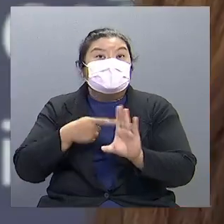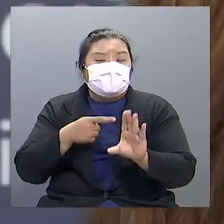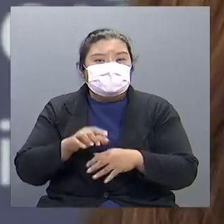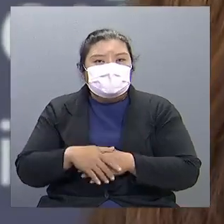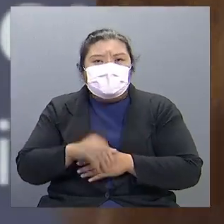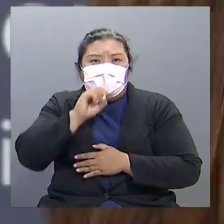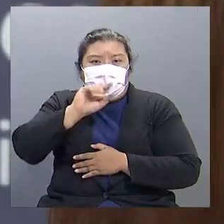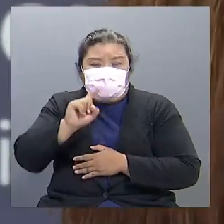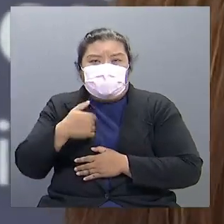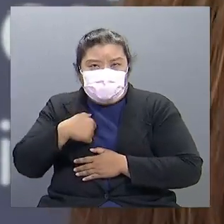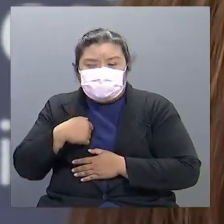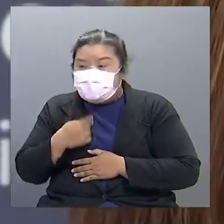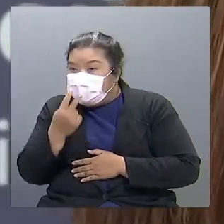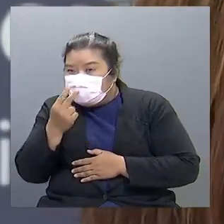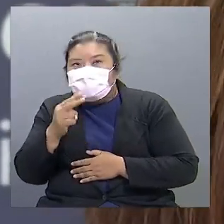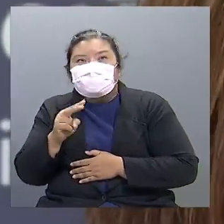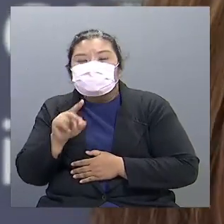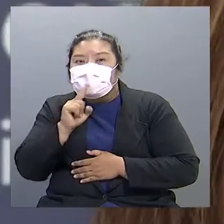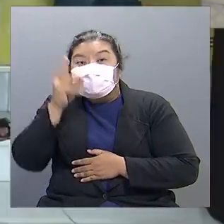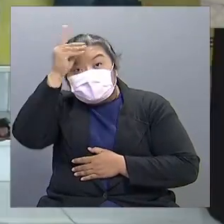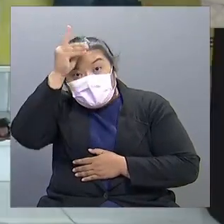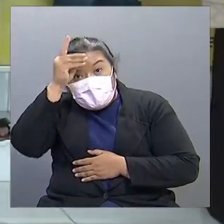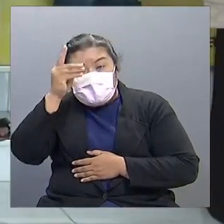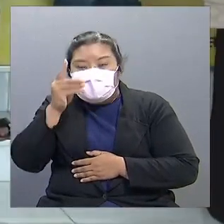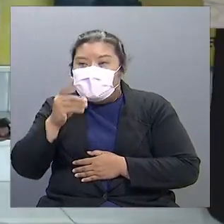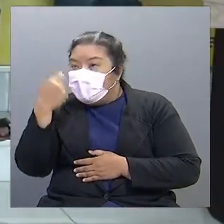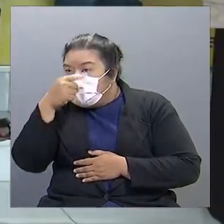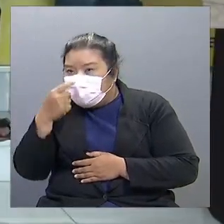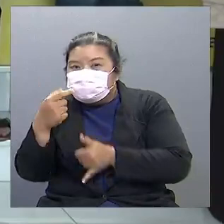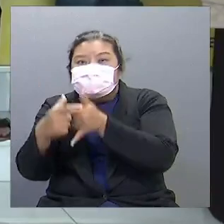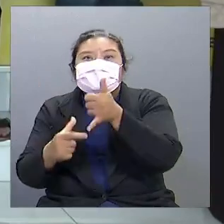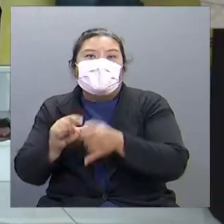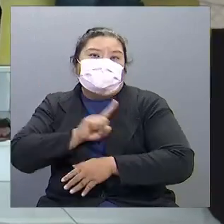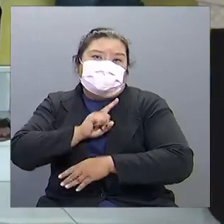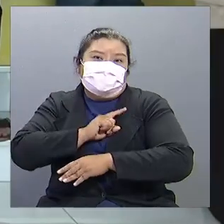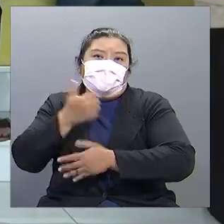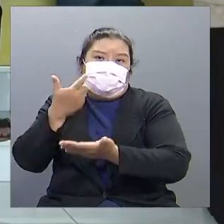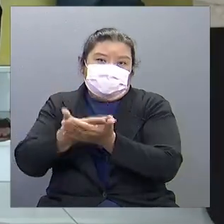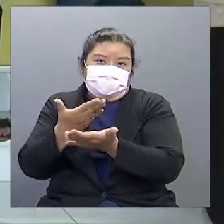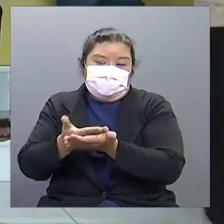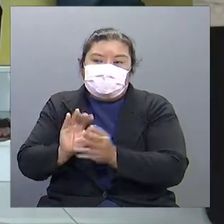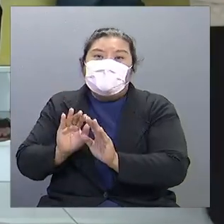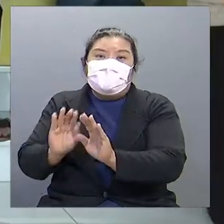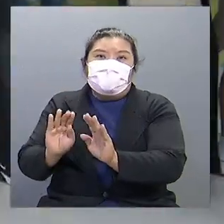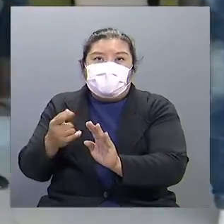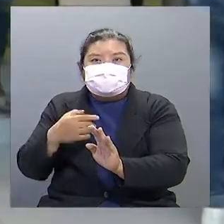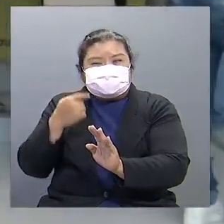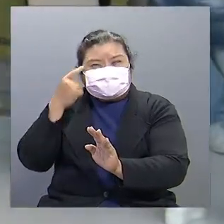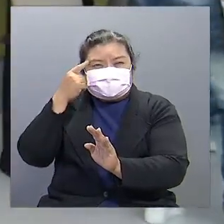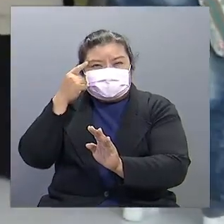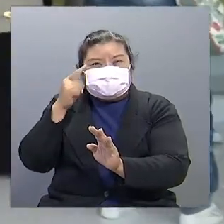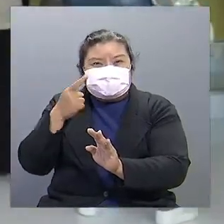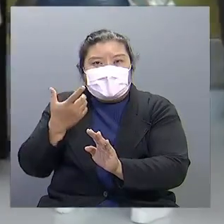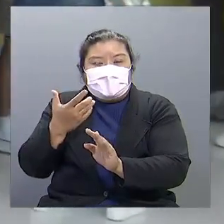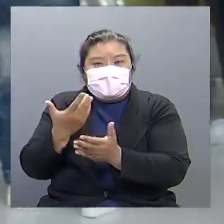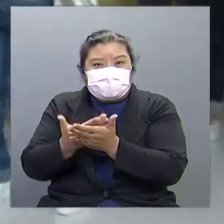ลปินดาราที่ผู้ถูกกล่าวหาอ้างชื่อเพื่อสร้างความน่าเชื่อถือซึ่งก็พบว่าศิ